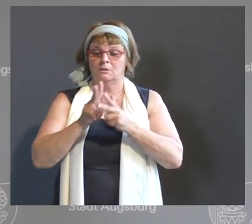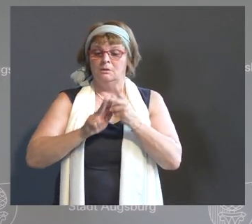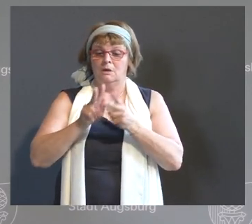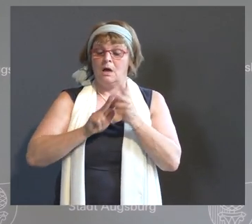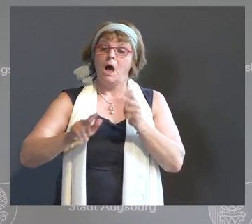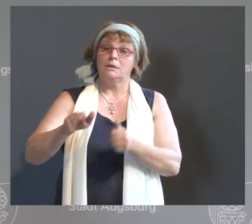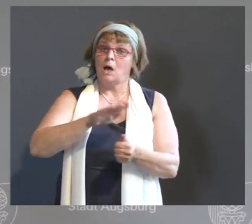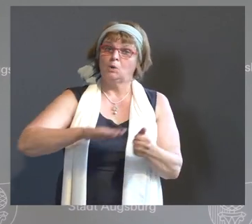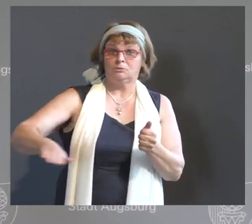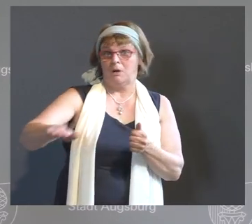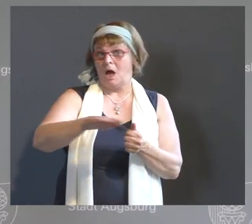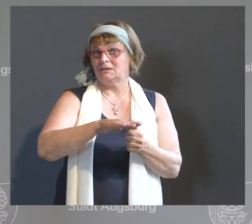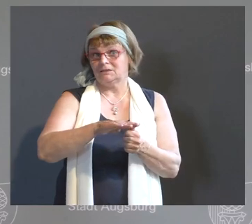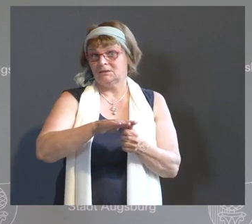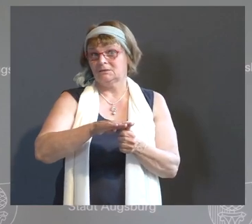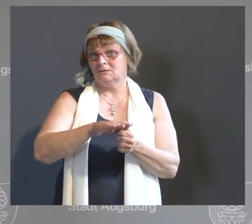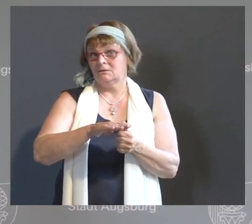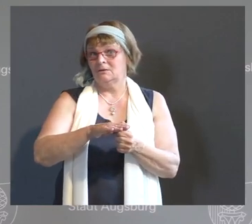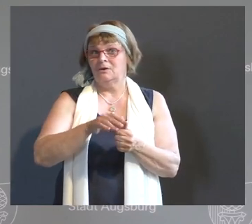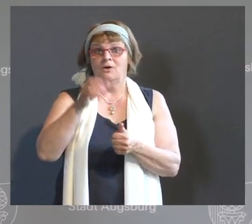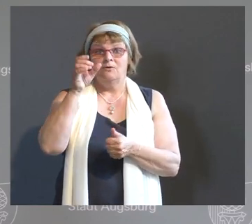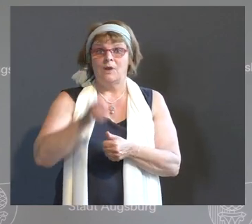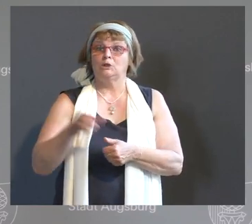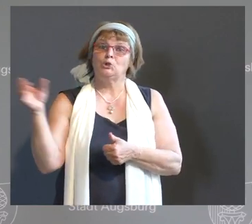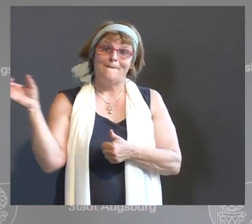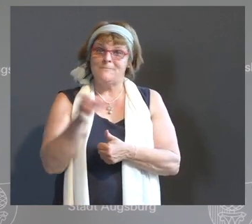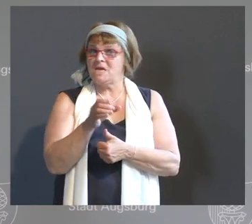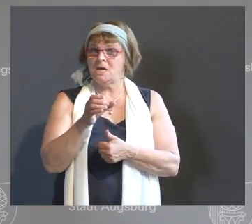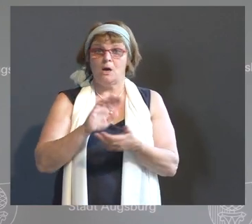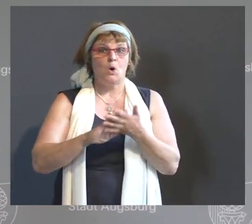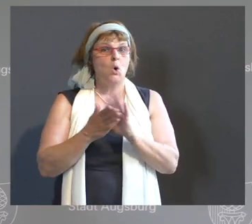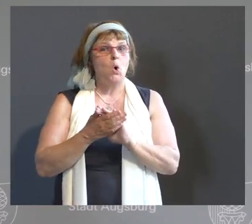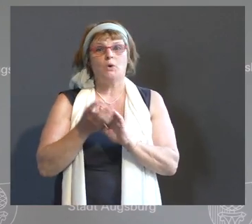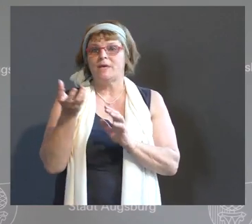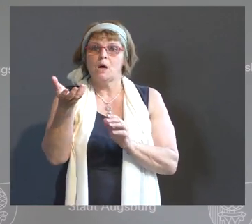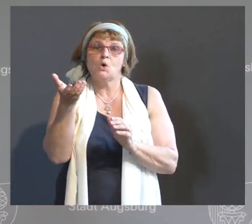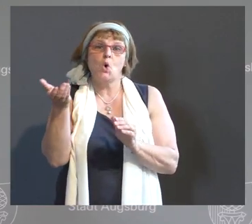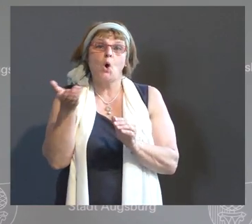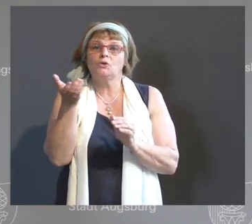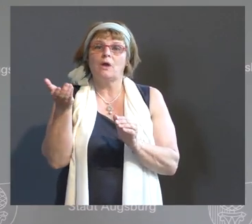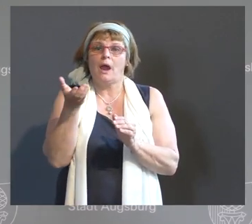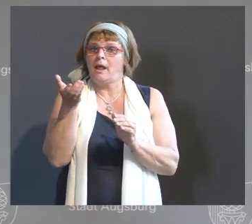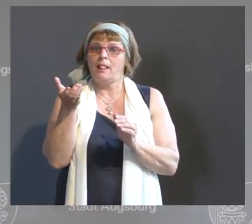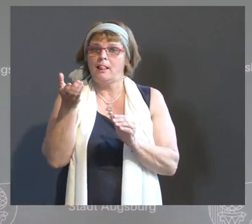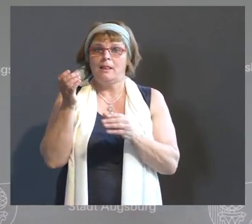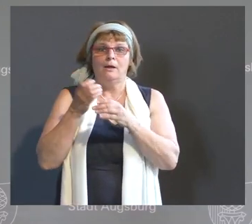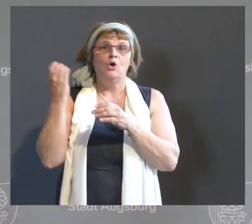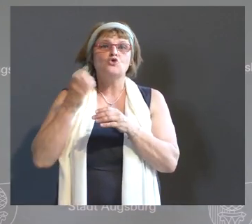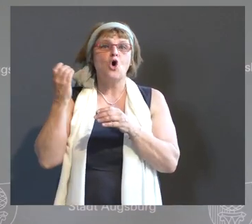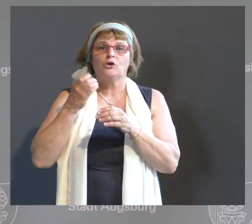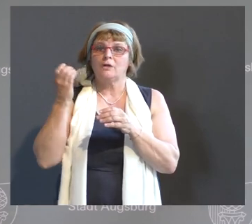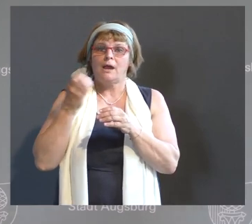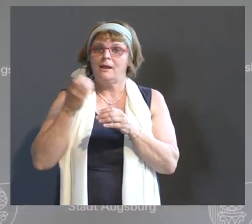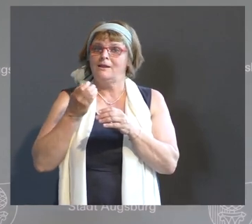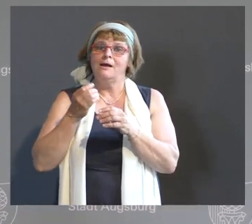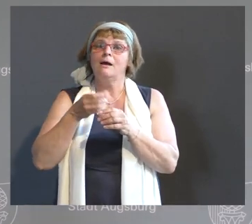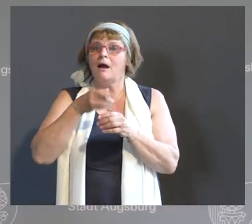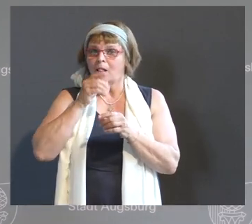mit einer Flasche Bier oder einem Cocktail ist untersagt. Das werden wir auch